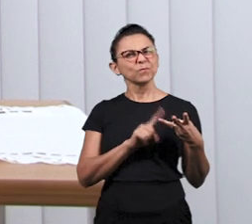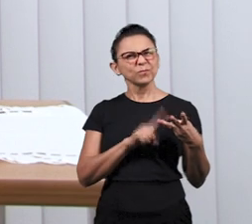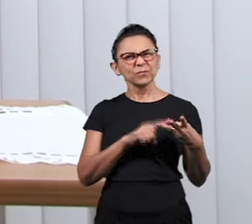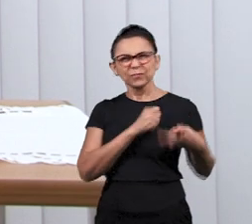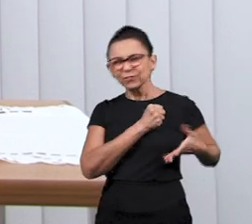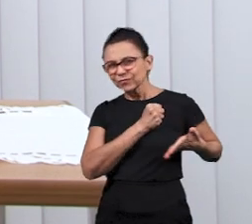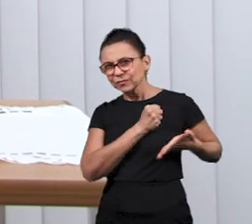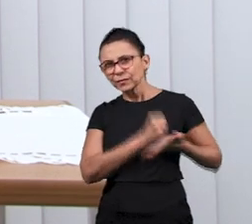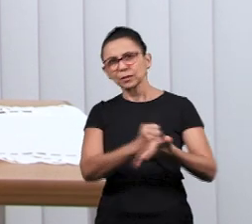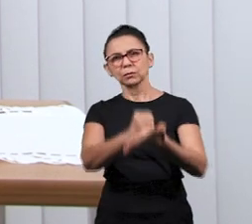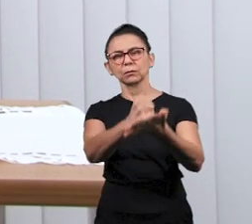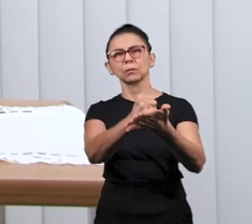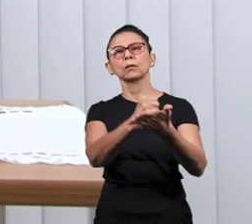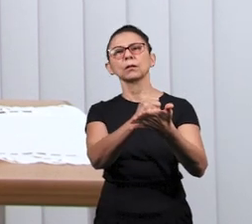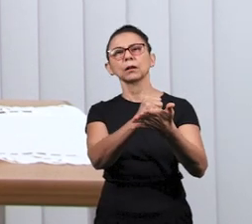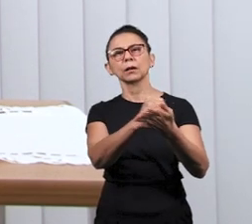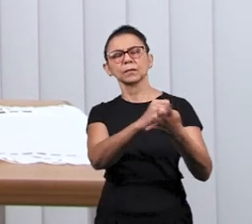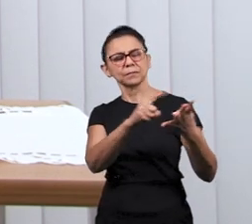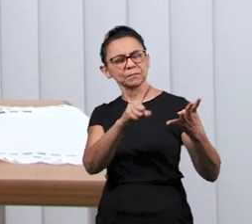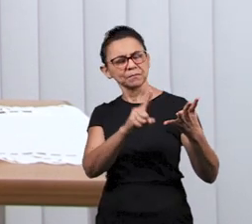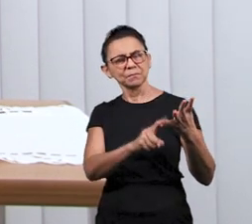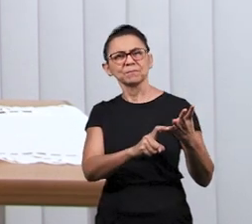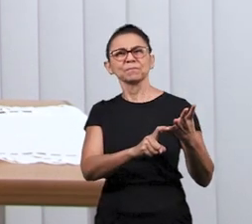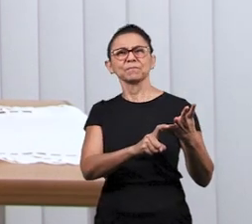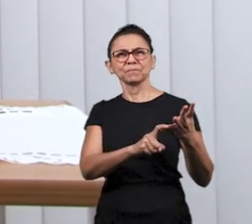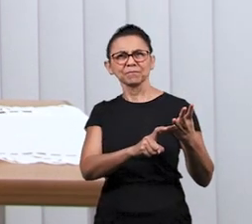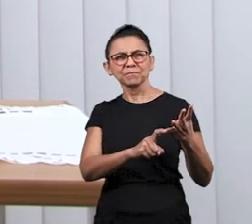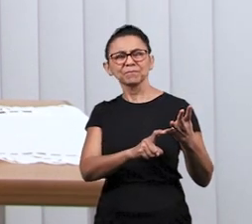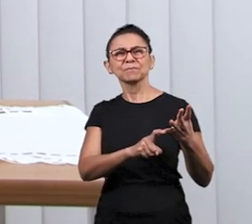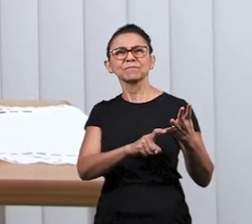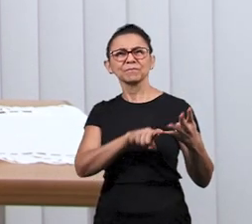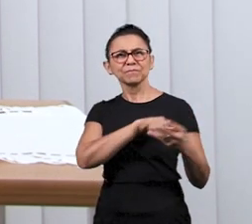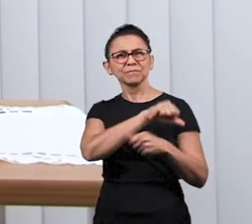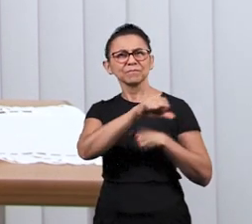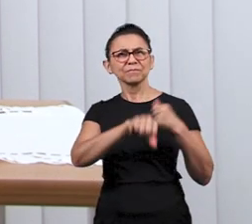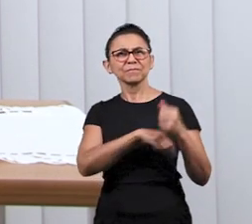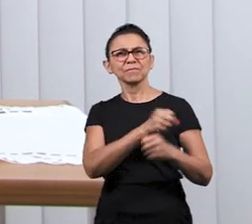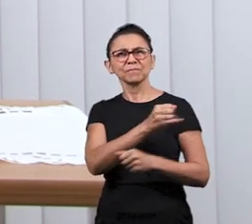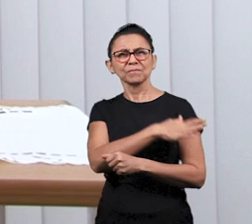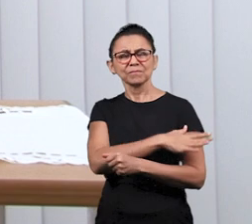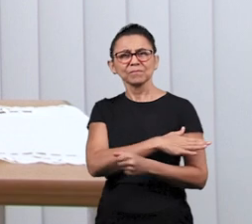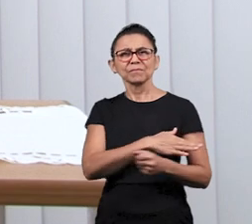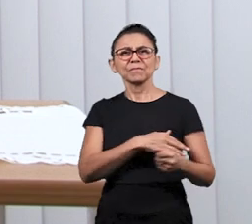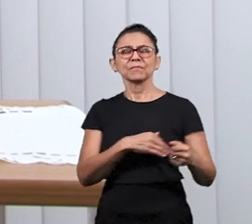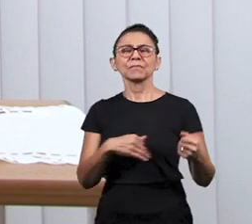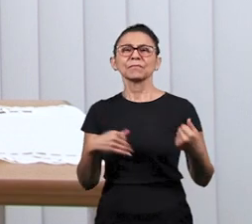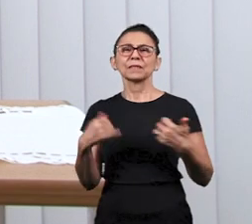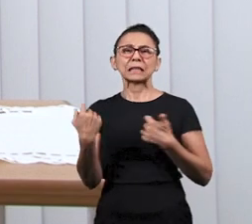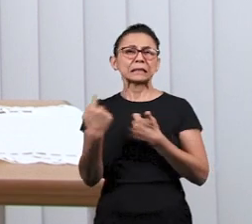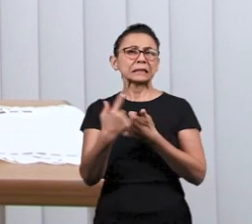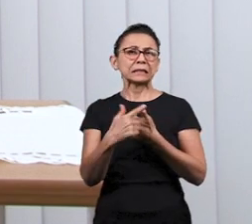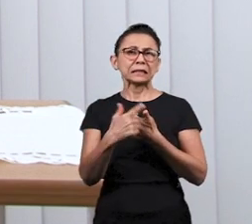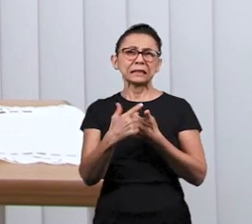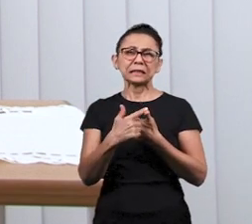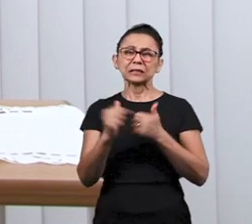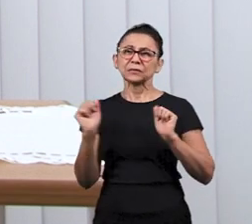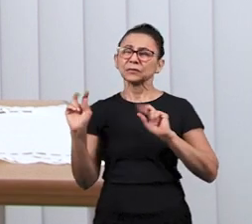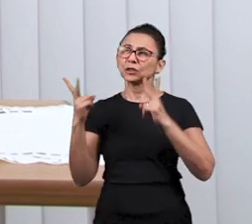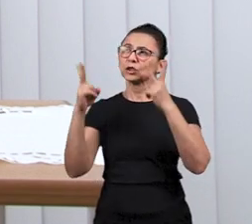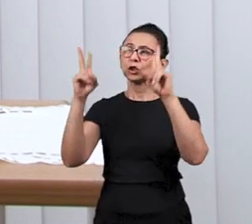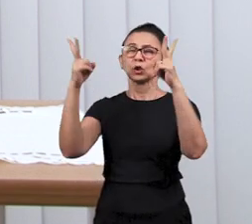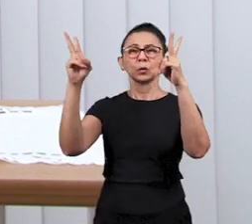спасает. Он помогает. Он действует, Он открывает двери.